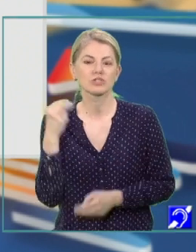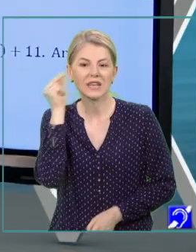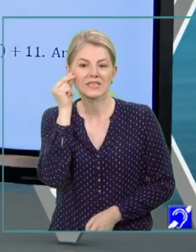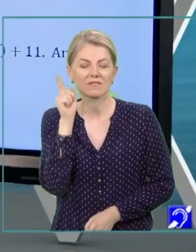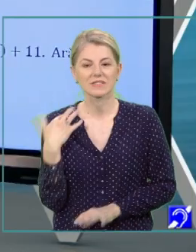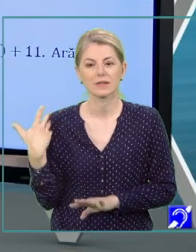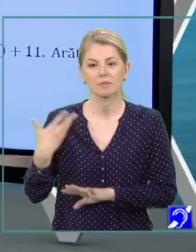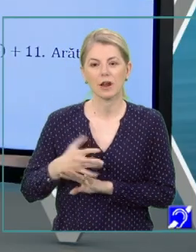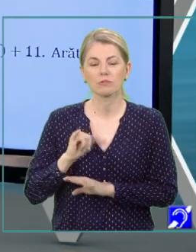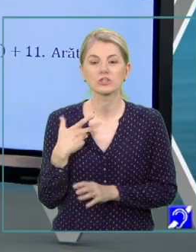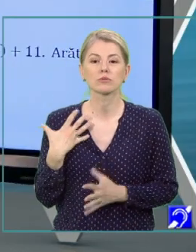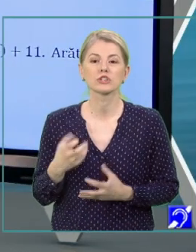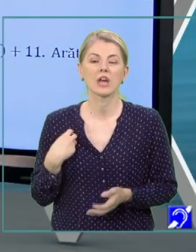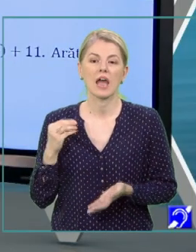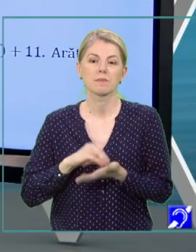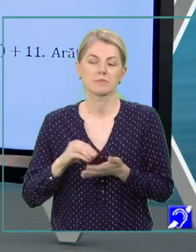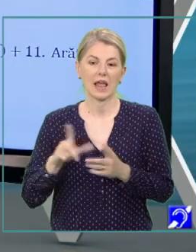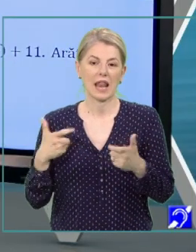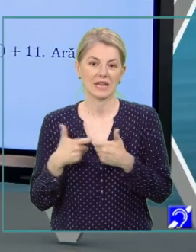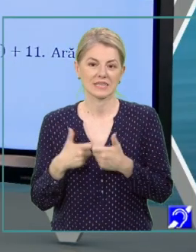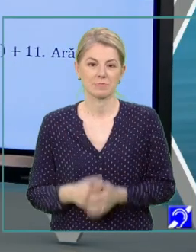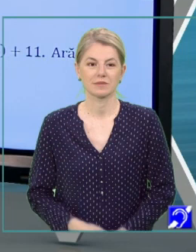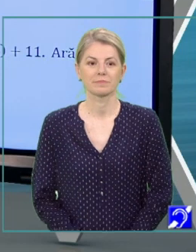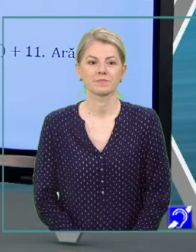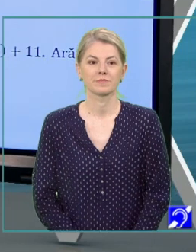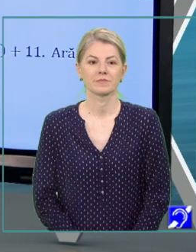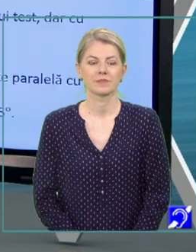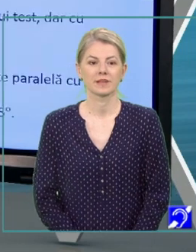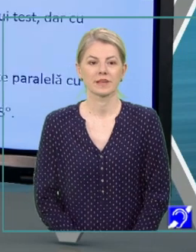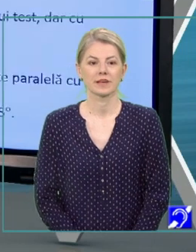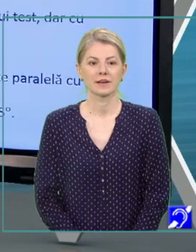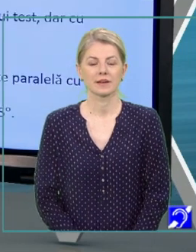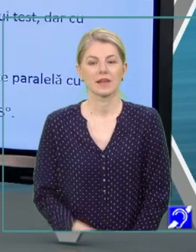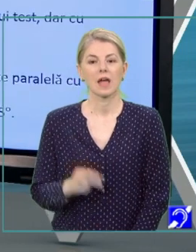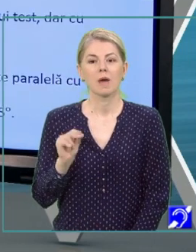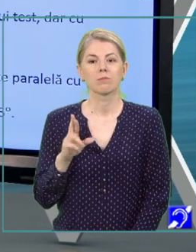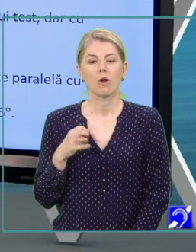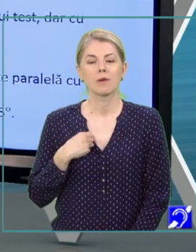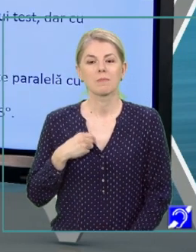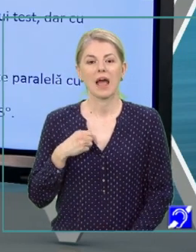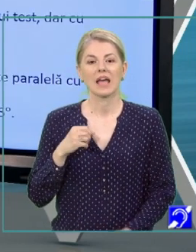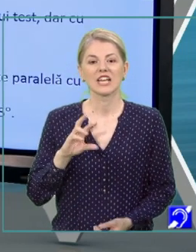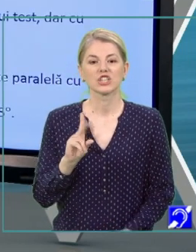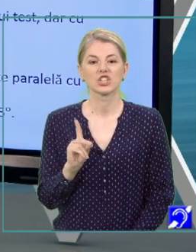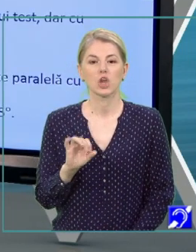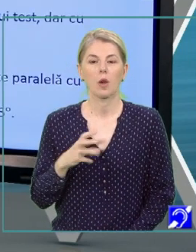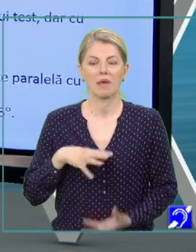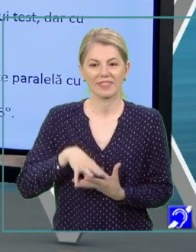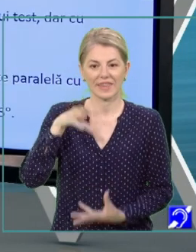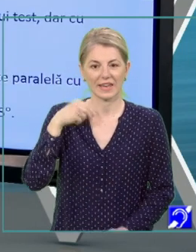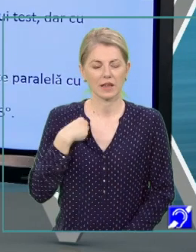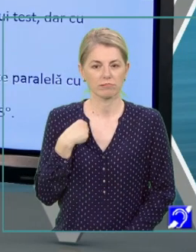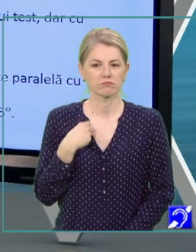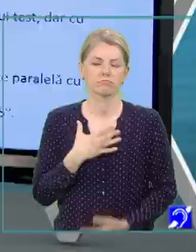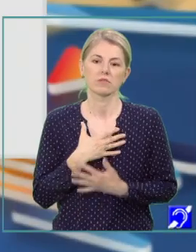învățat voi și cu subiectele tratate. Problema de geometrie, care este tema voastră, la care eu țin